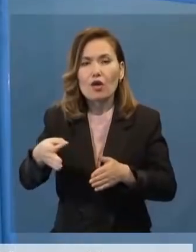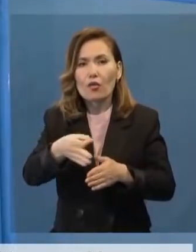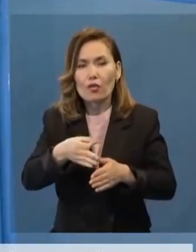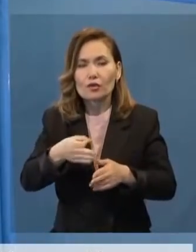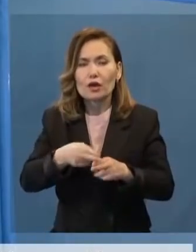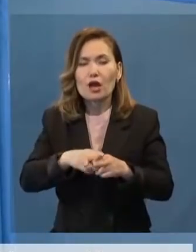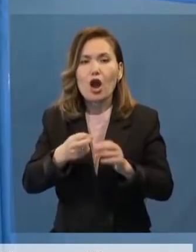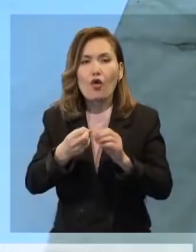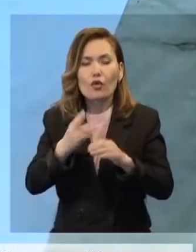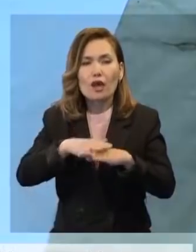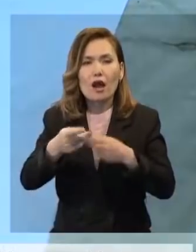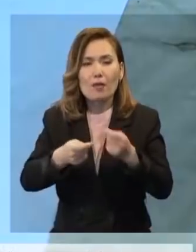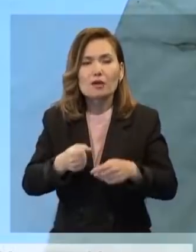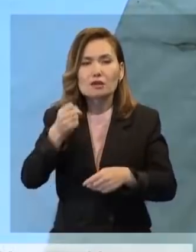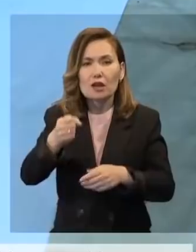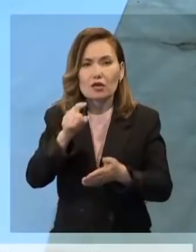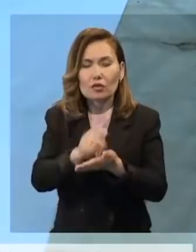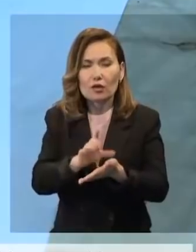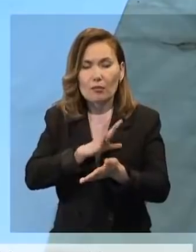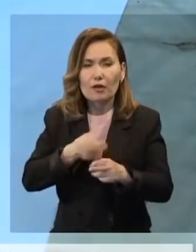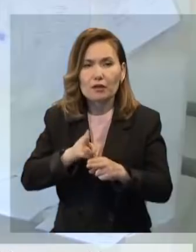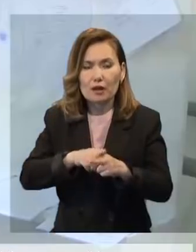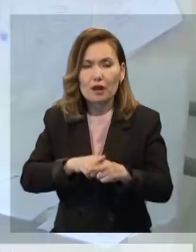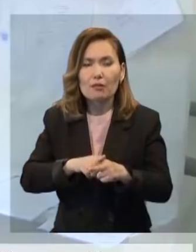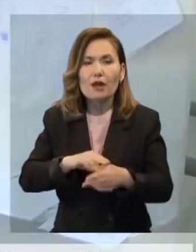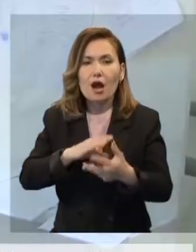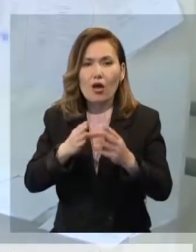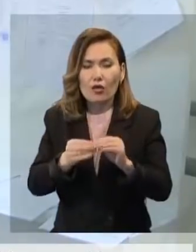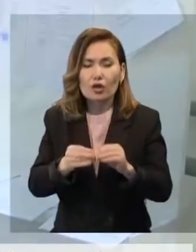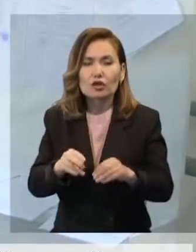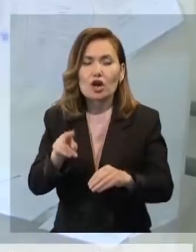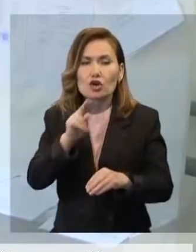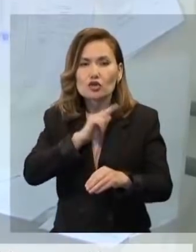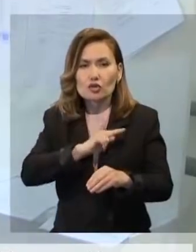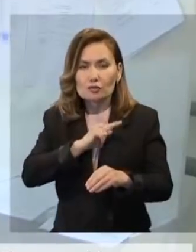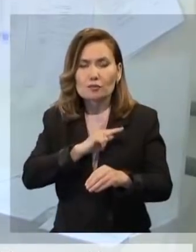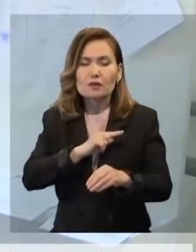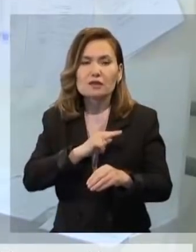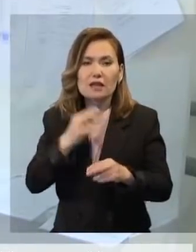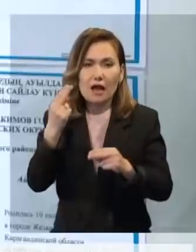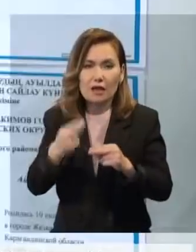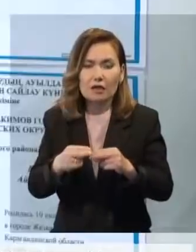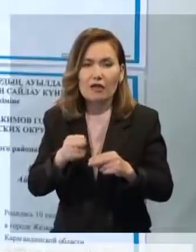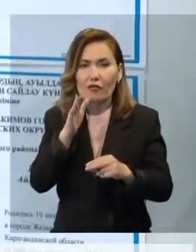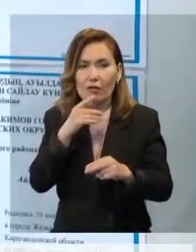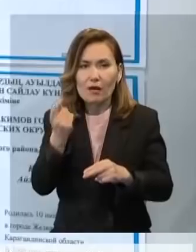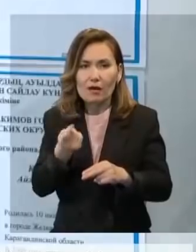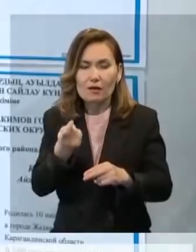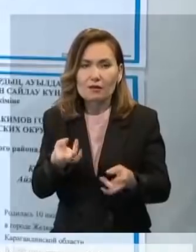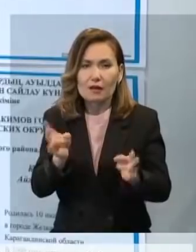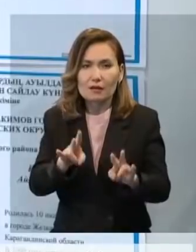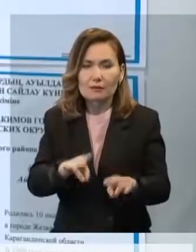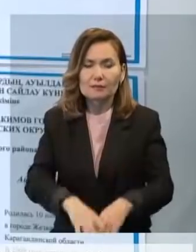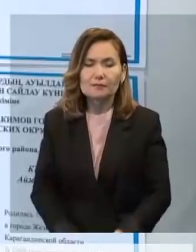бойынша 12 әкім сайлануы тиіс, себебі олардың да мандаттық мерзімінің аяқталуына аз қалған. Дәуренбек Бақдәулетұлы, Сайлау Игіліков,